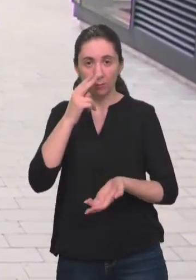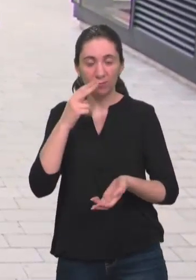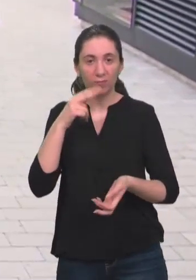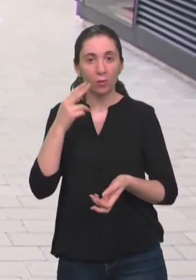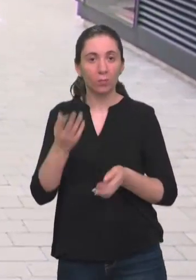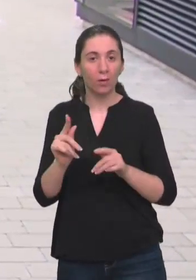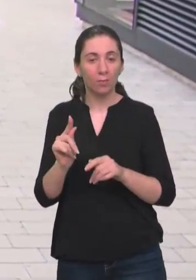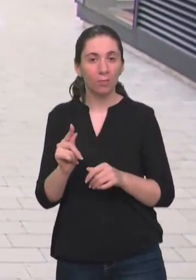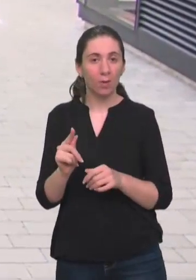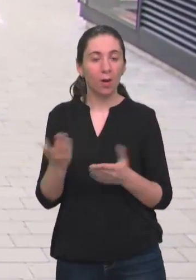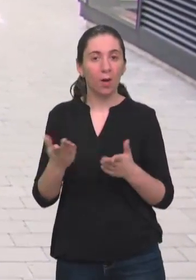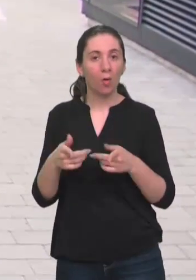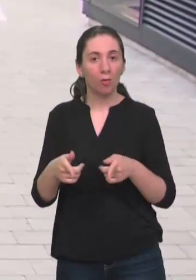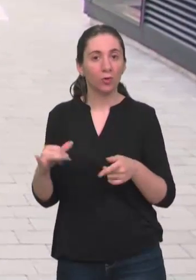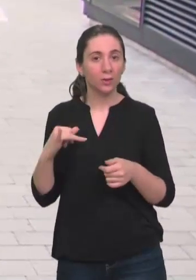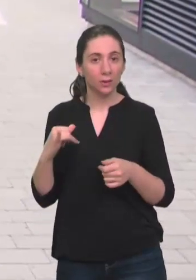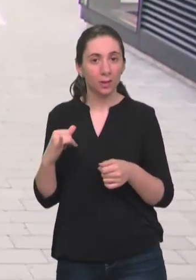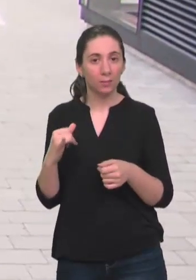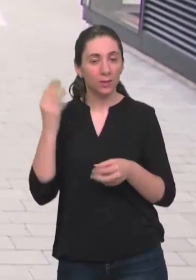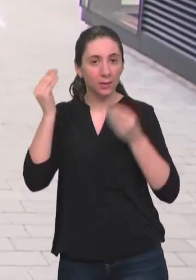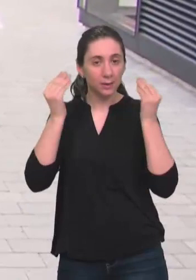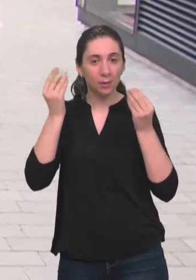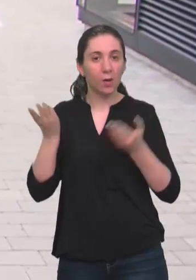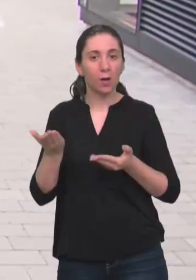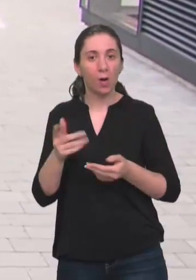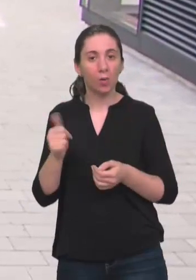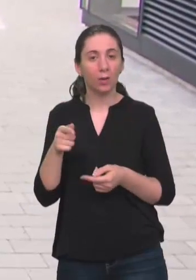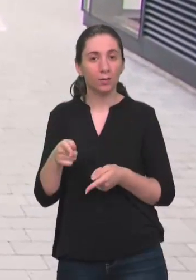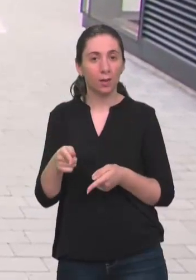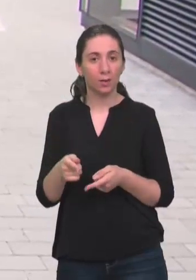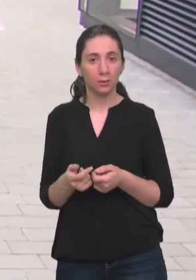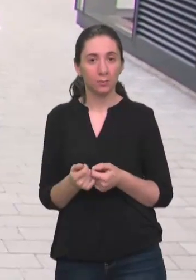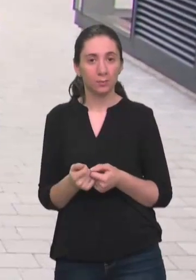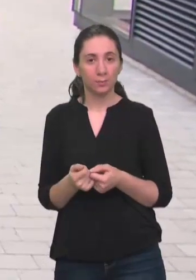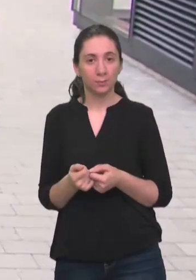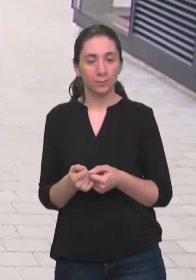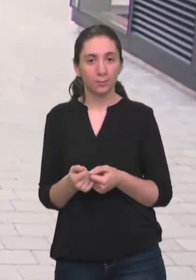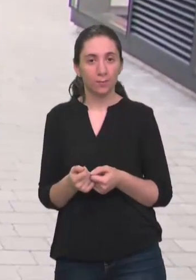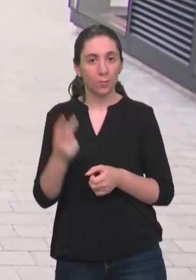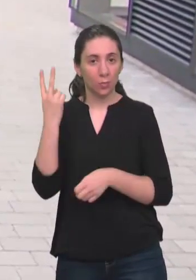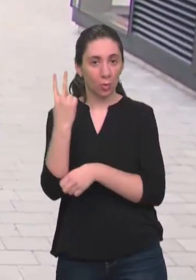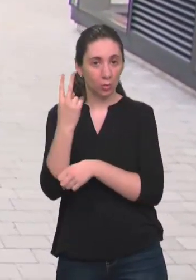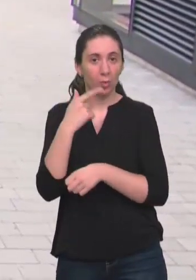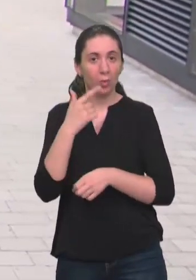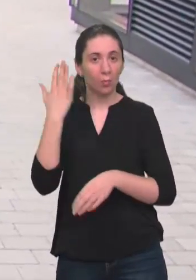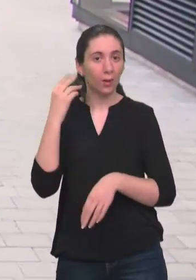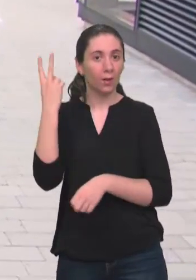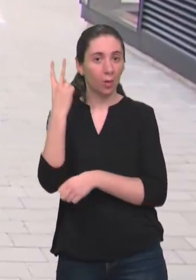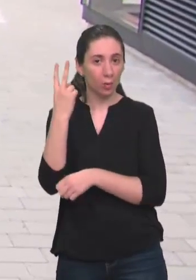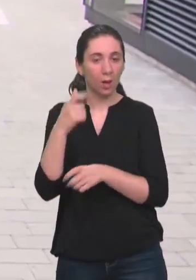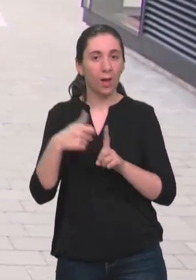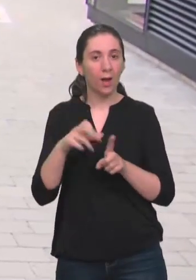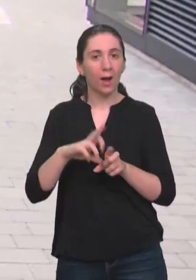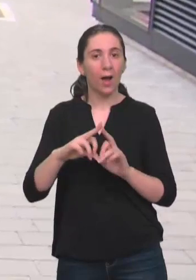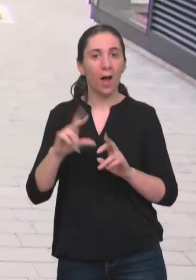kako je ova zanimljivo isto zamisao, kako je taj hotel koji je prije bio Hotel Kalifornija, kako